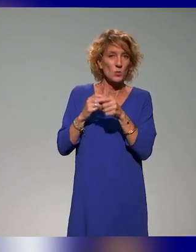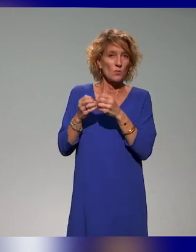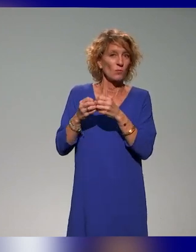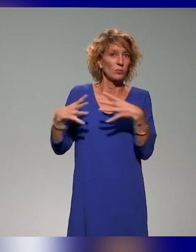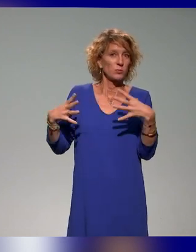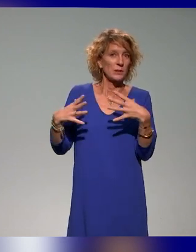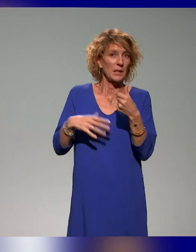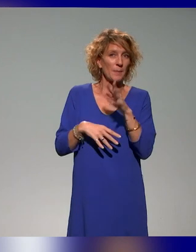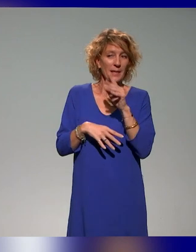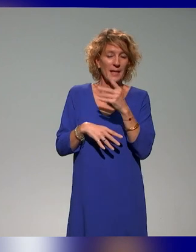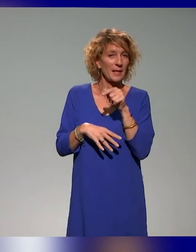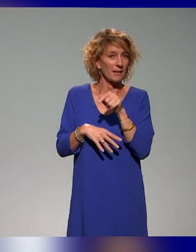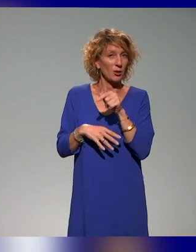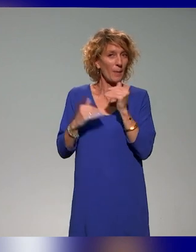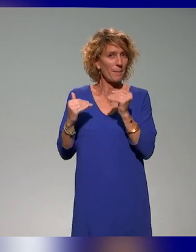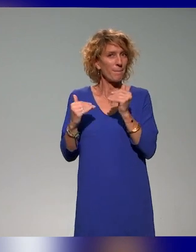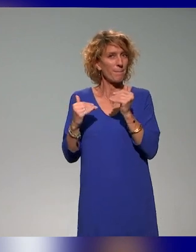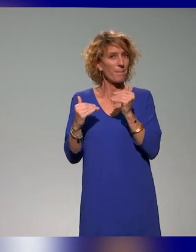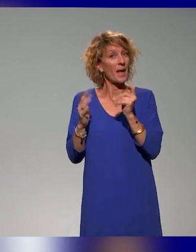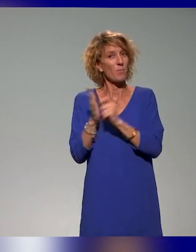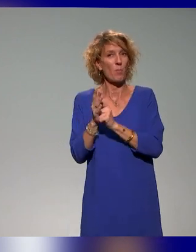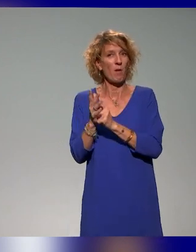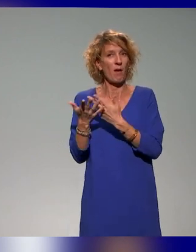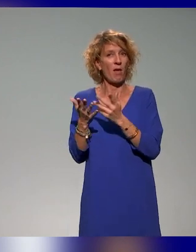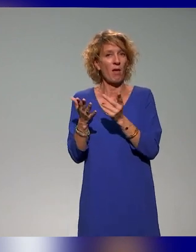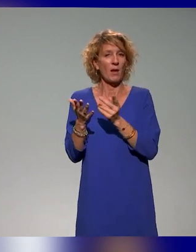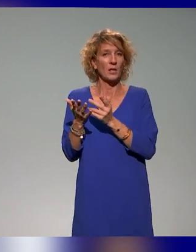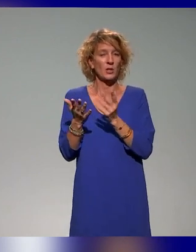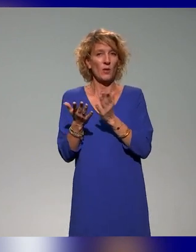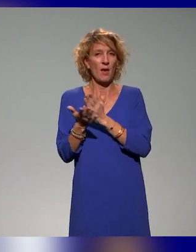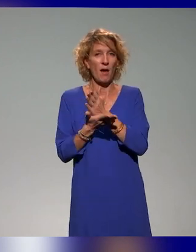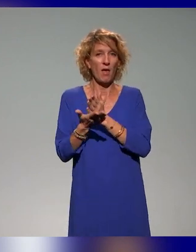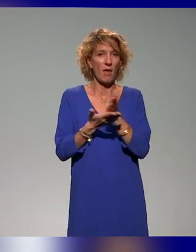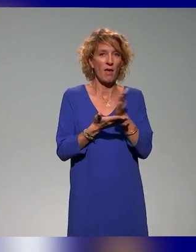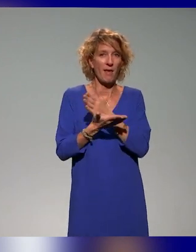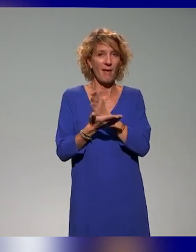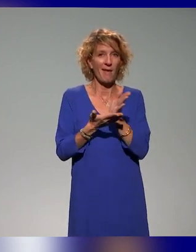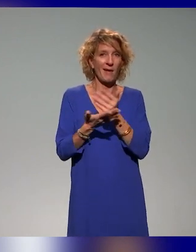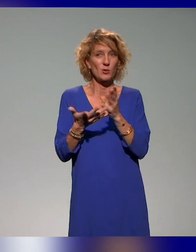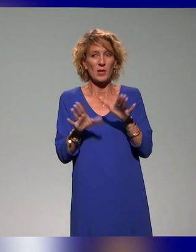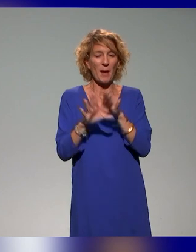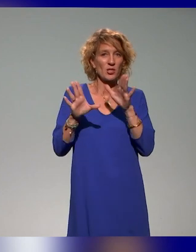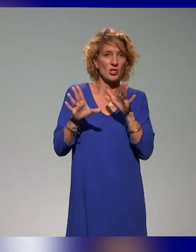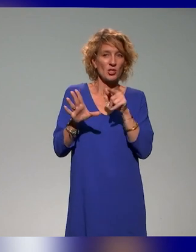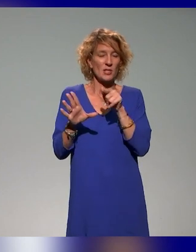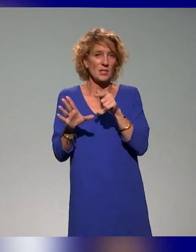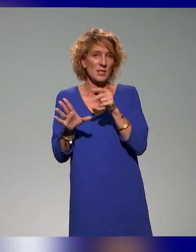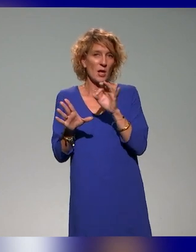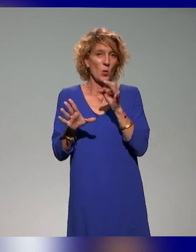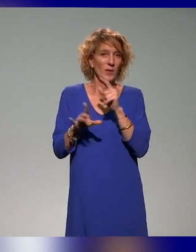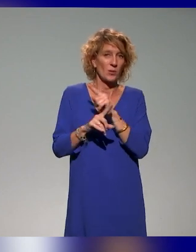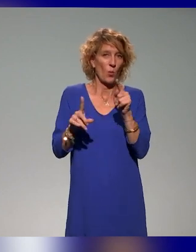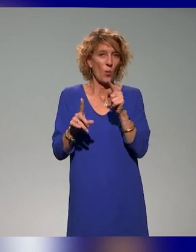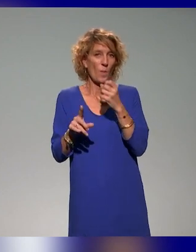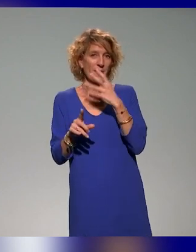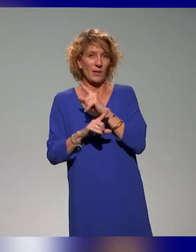généralisent, mais il faut garder à l'esprit qu'en état, à un moment donné, quand vous aurez une alternative d'image, ce sera à vous, être humain, de décider si elle est dans le contexte ou